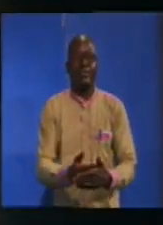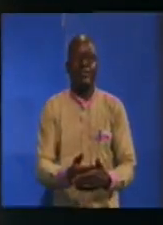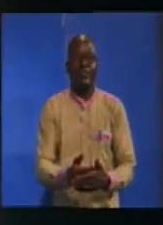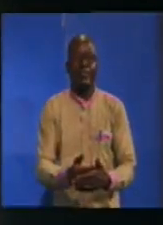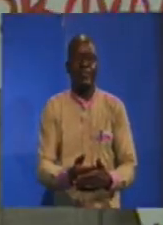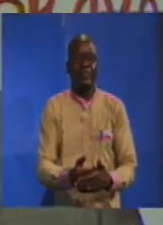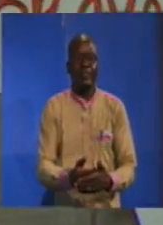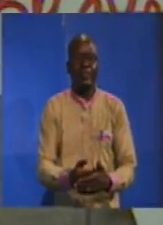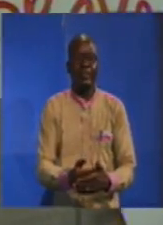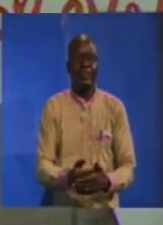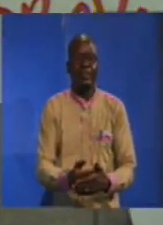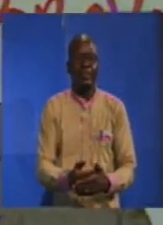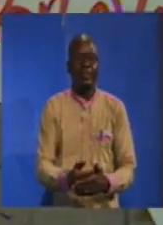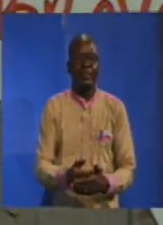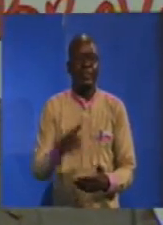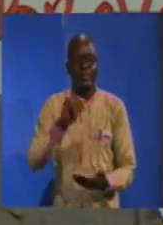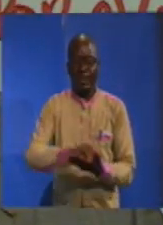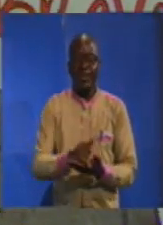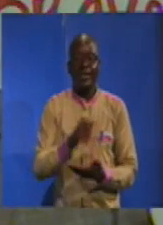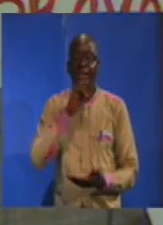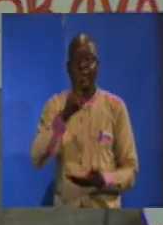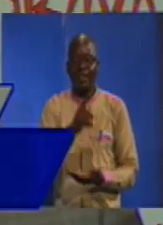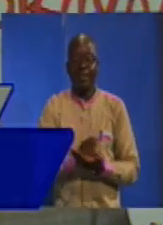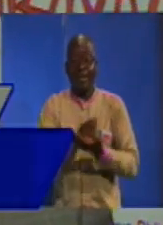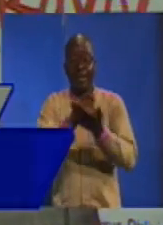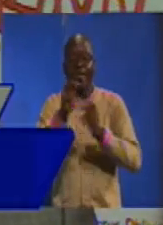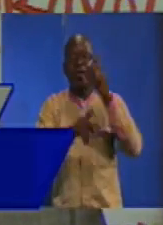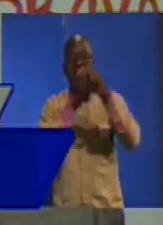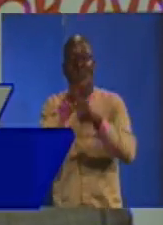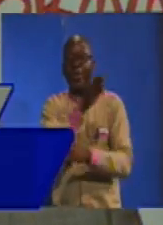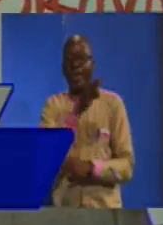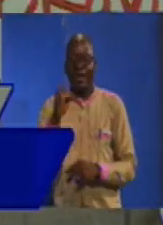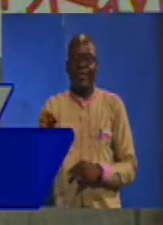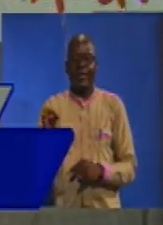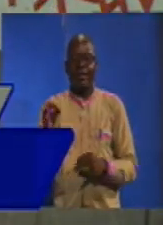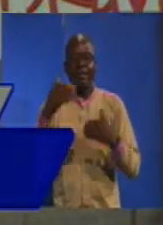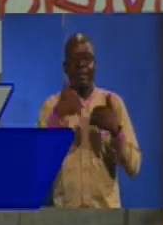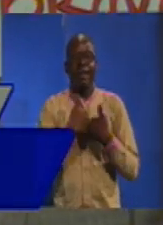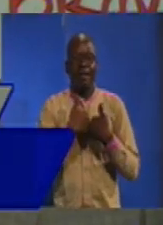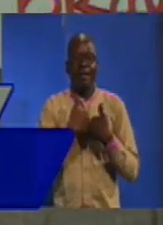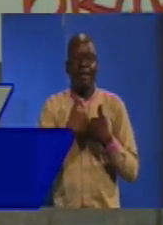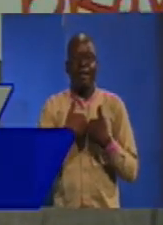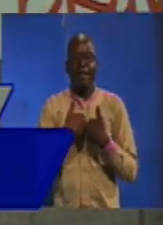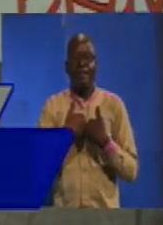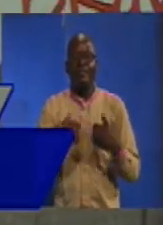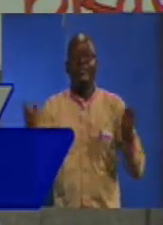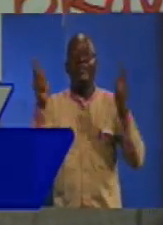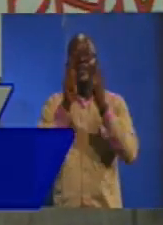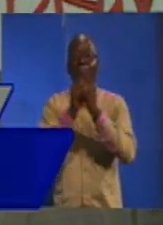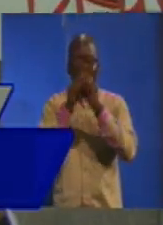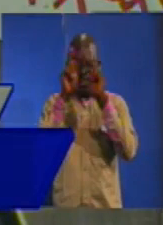important d'aider le peuple burkinabé à rejoindre cette cible